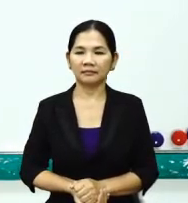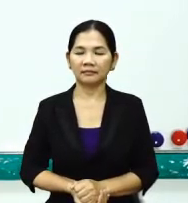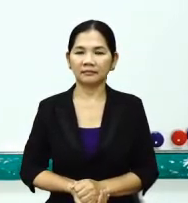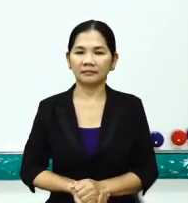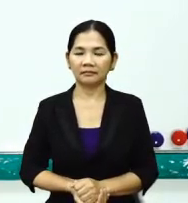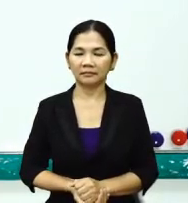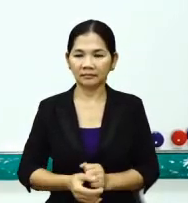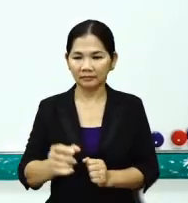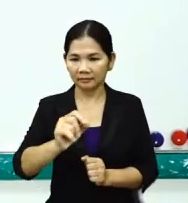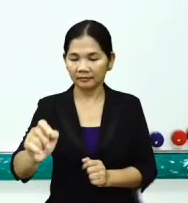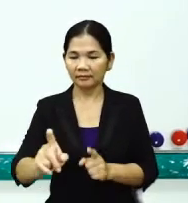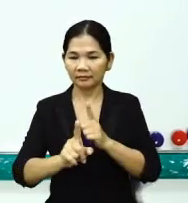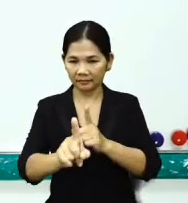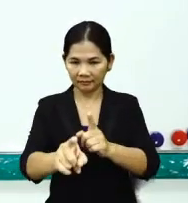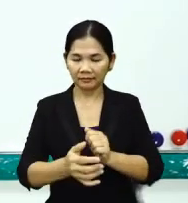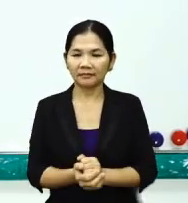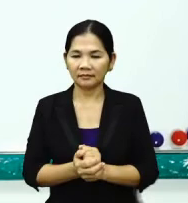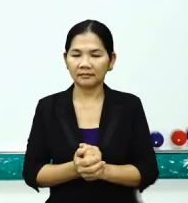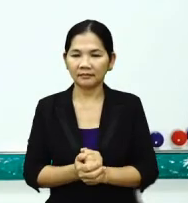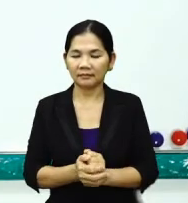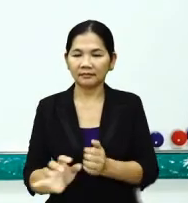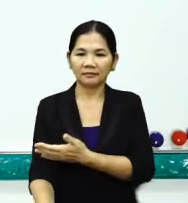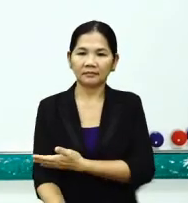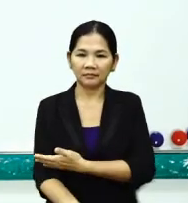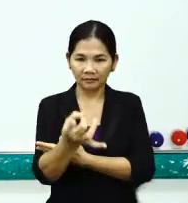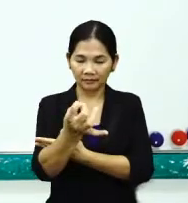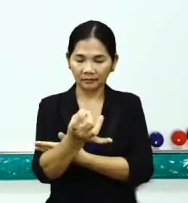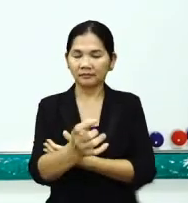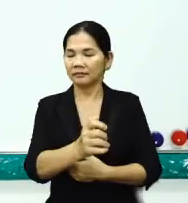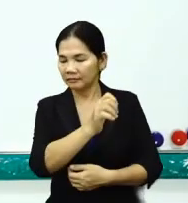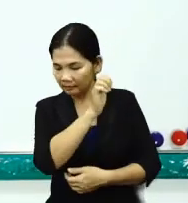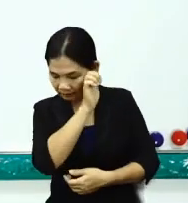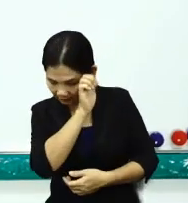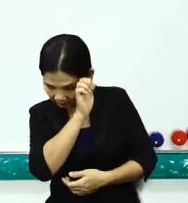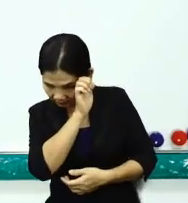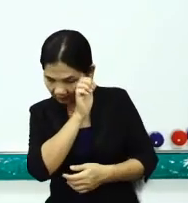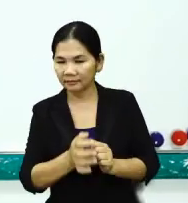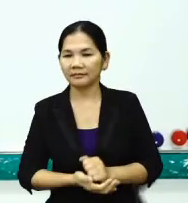sơ sơ bằng to tiết cào phí nực trìa